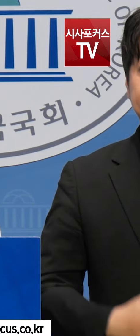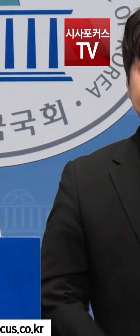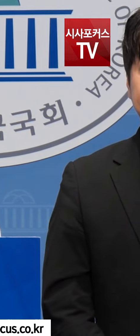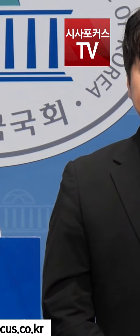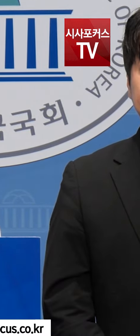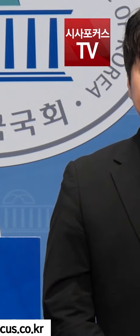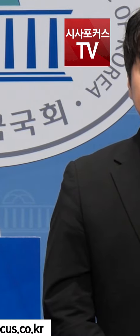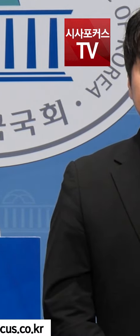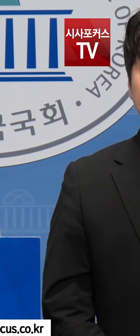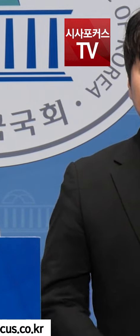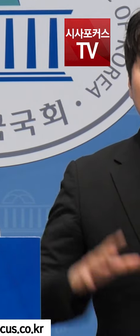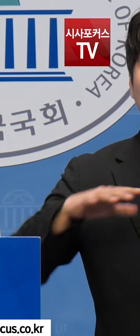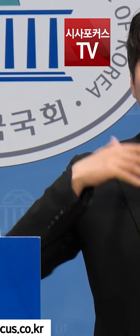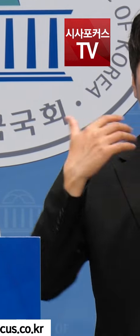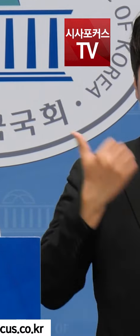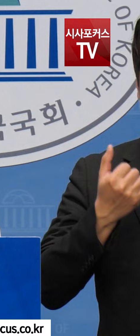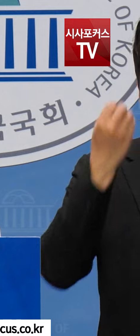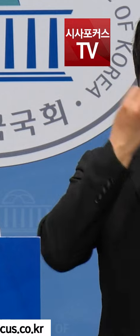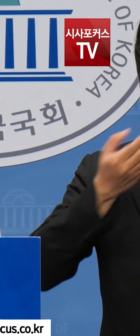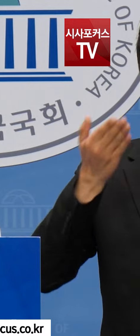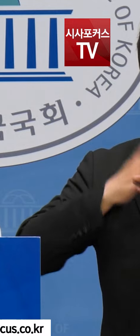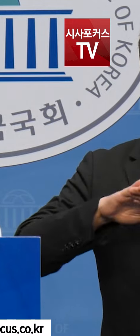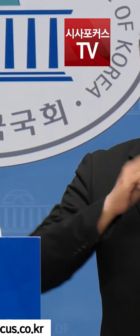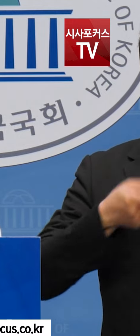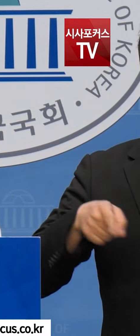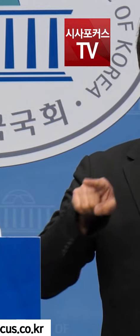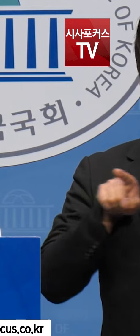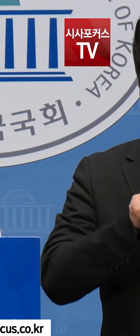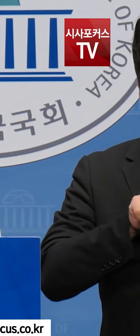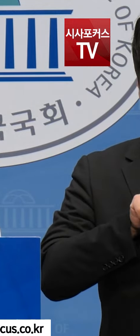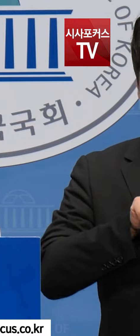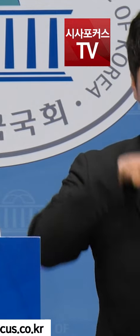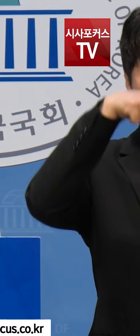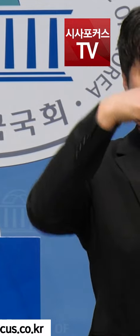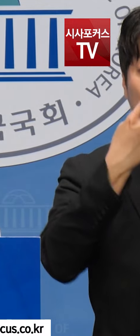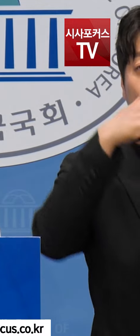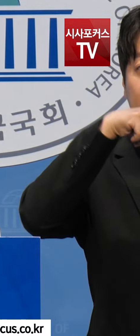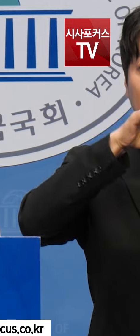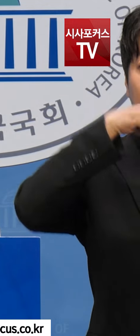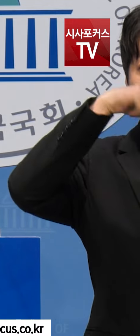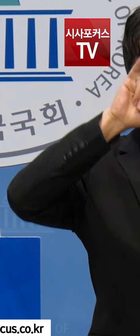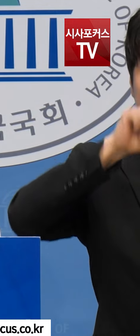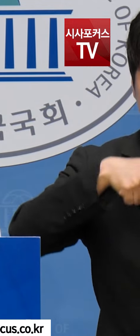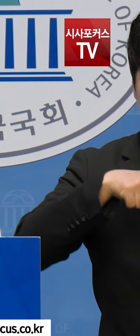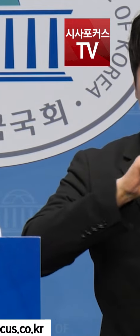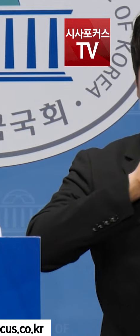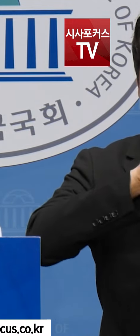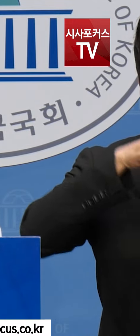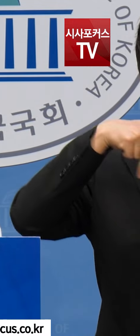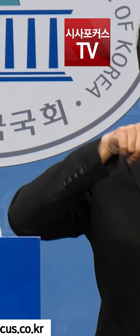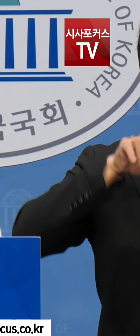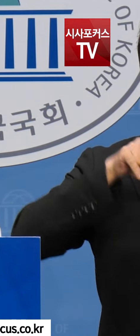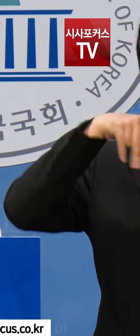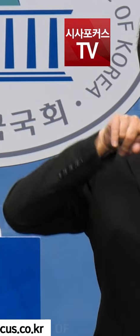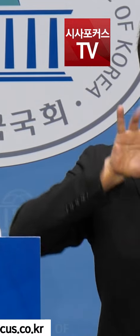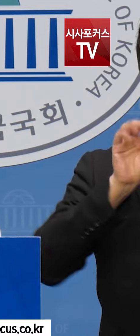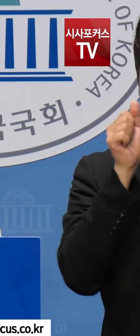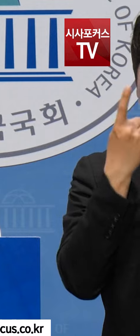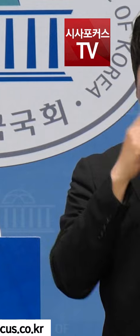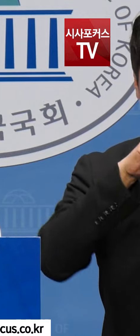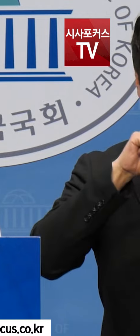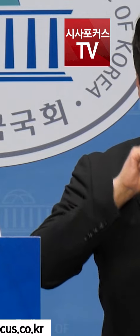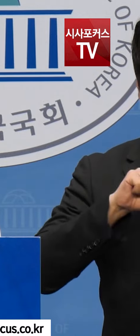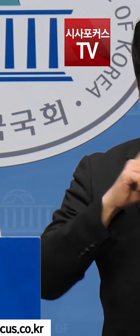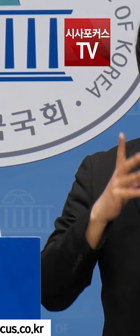개혁국회와 총선 민심을 받들어 단일화 결단을 내리신 조정식 의원님과 정성우 의원님에 대해서는 개혁국회를